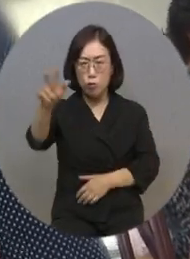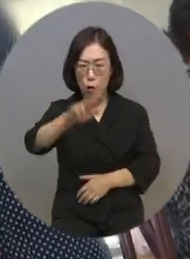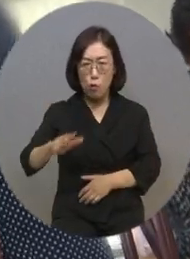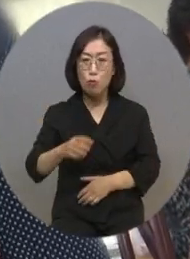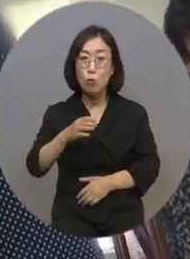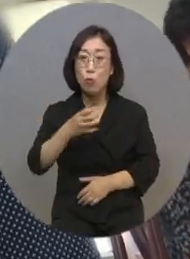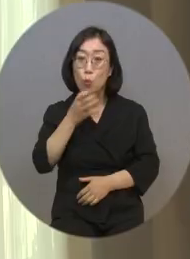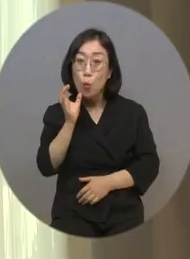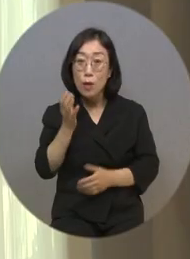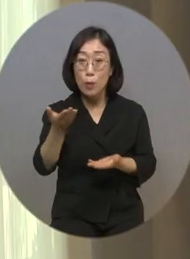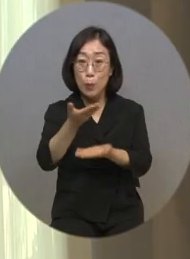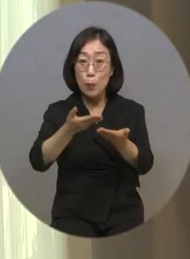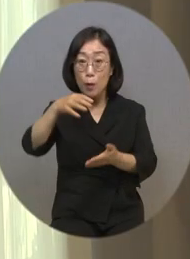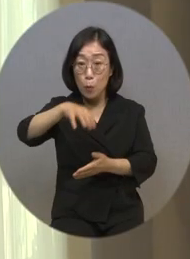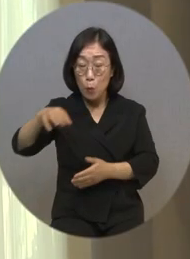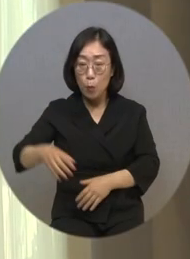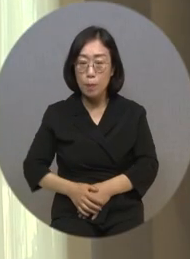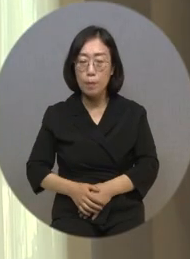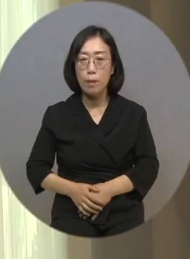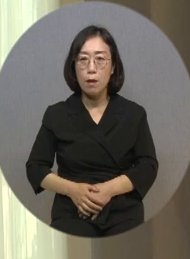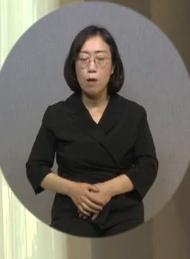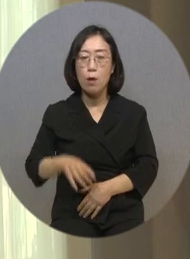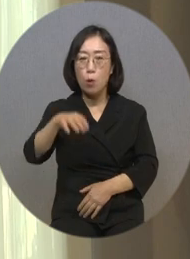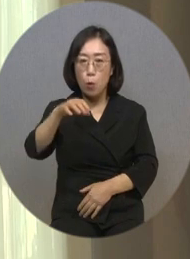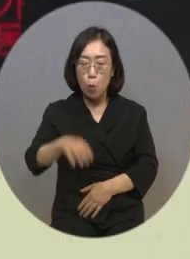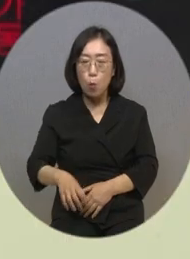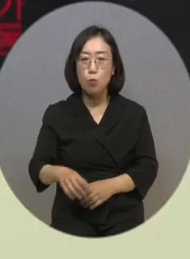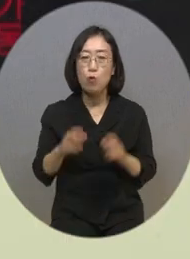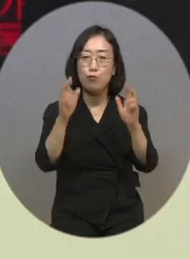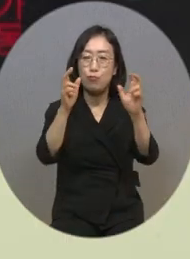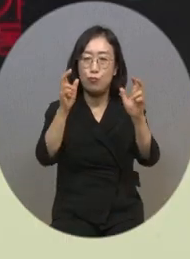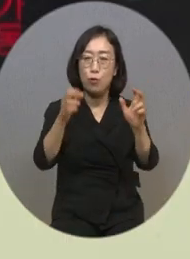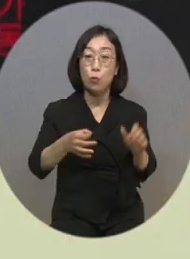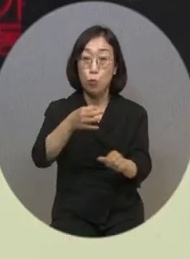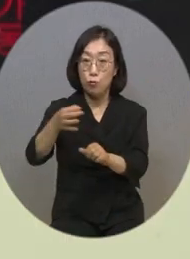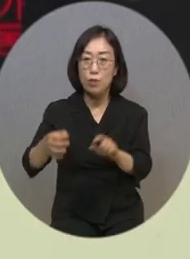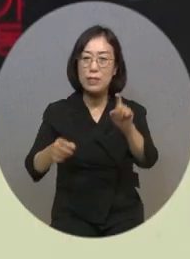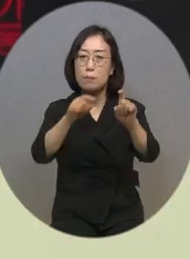사회복지시설에 월 10만 원에서 50만 원의 냉방비도 지원합니다.